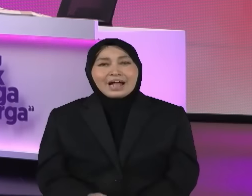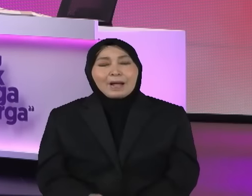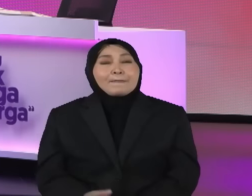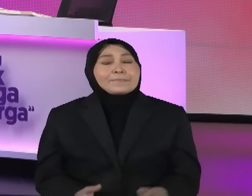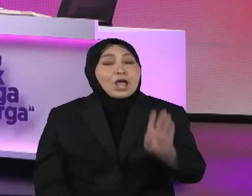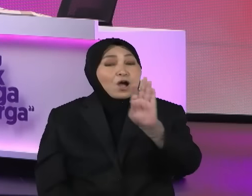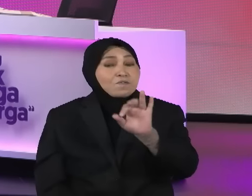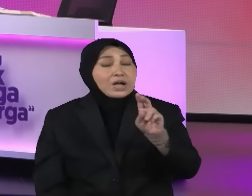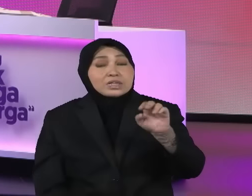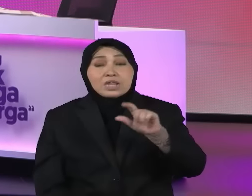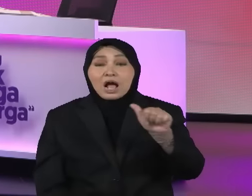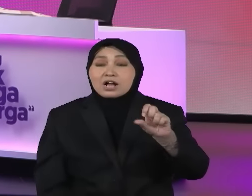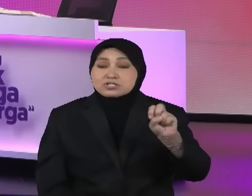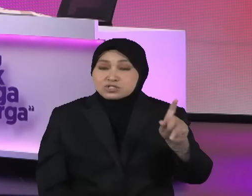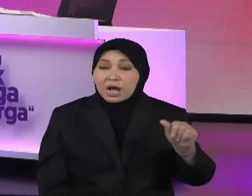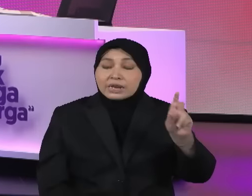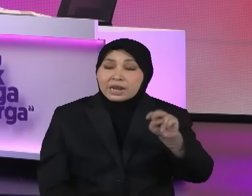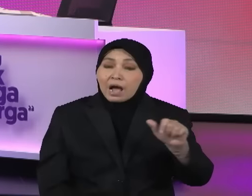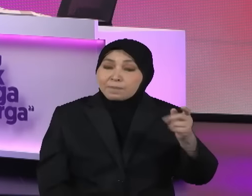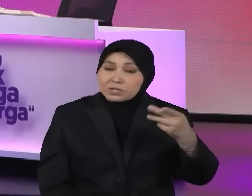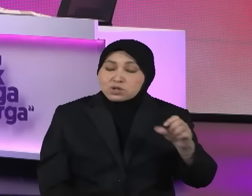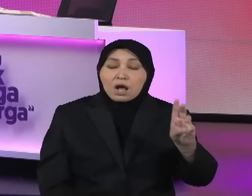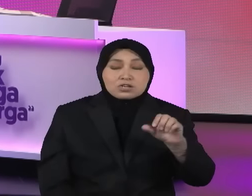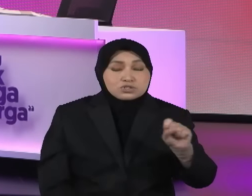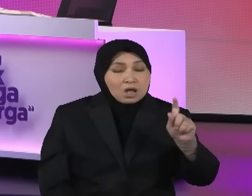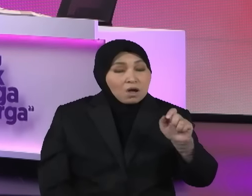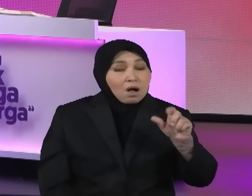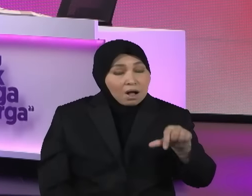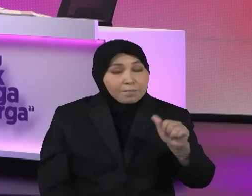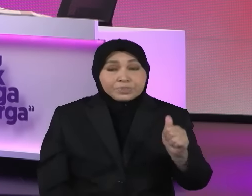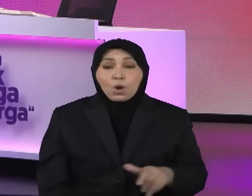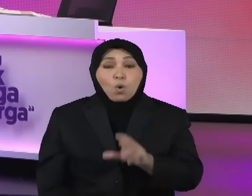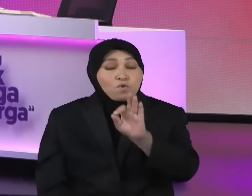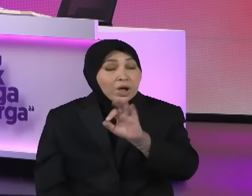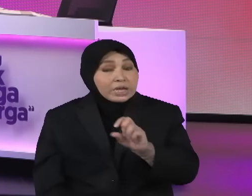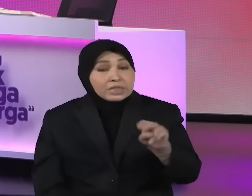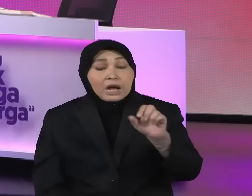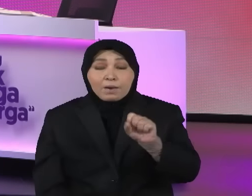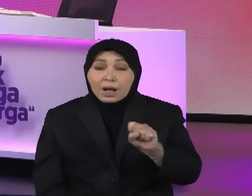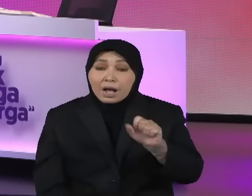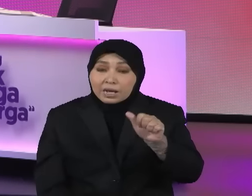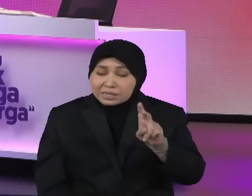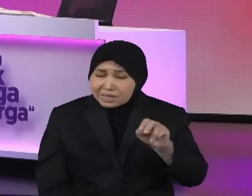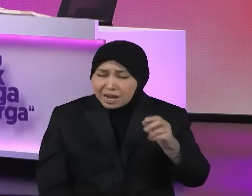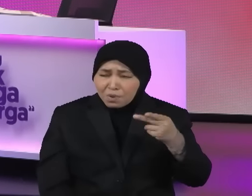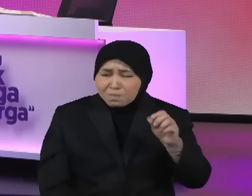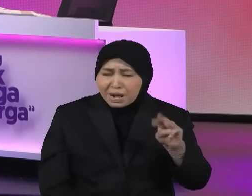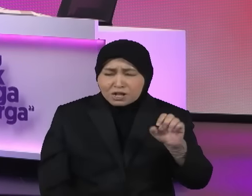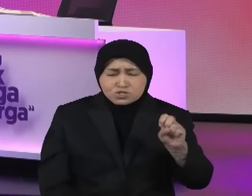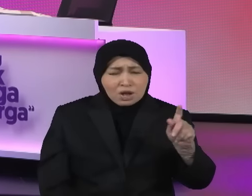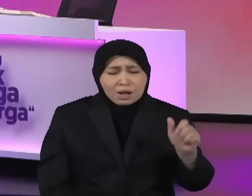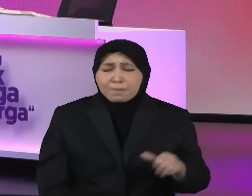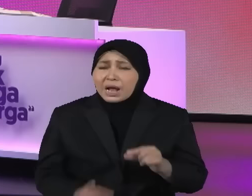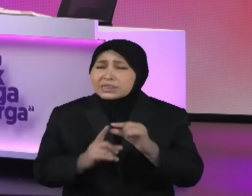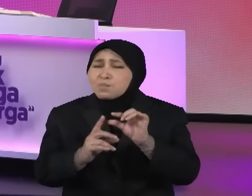Fa'in uthira ala annahuma istahaqqa. Fa'in uthira ala annahuma istahaqqa. Perkataan mula-mula